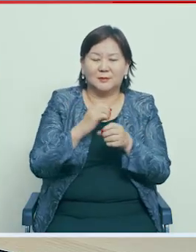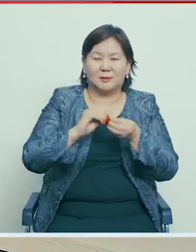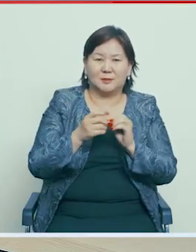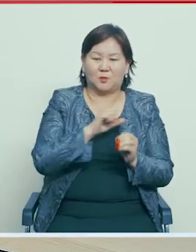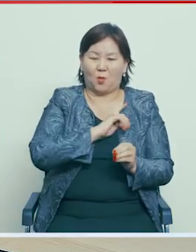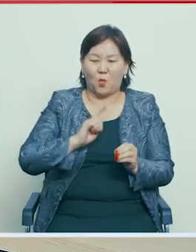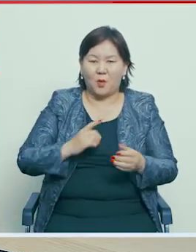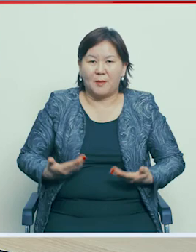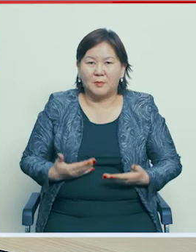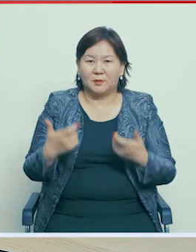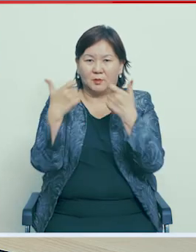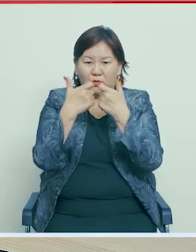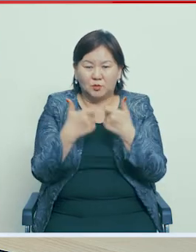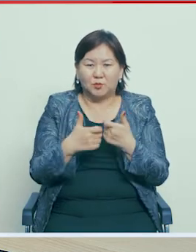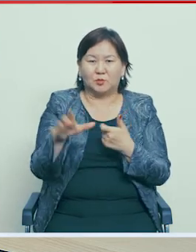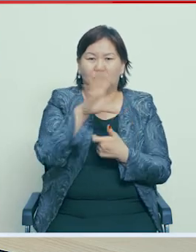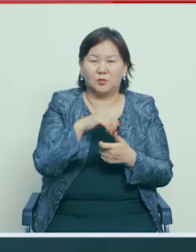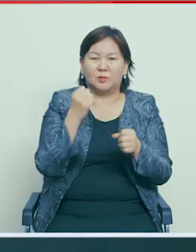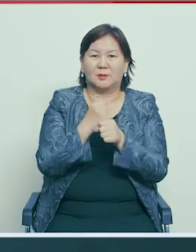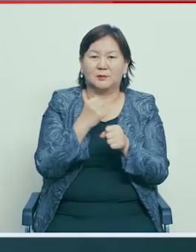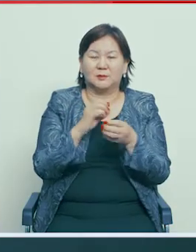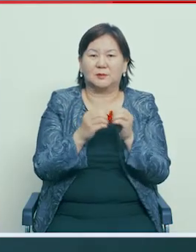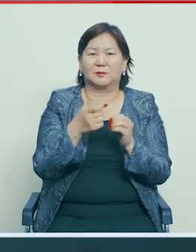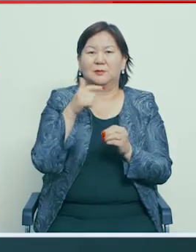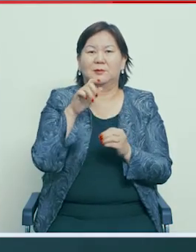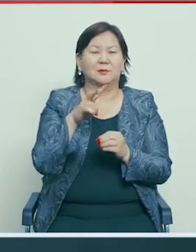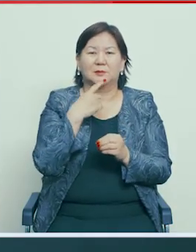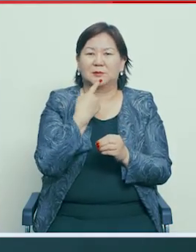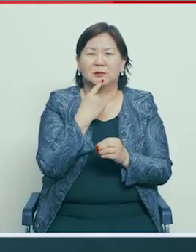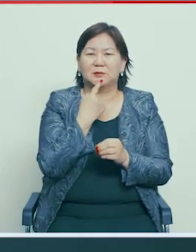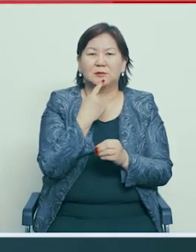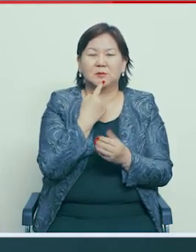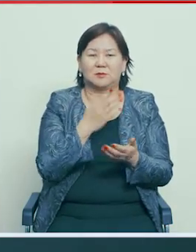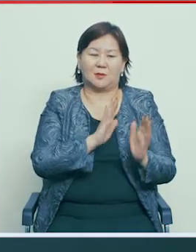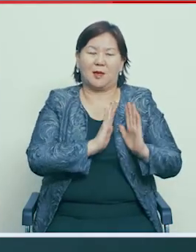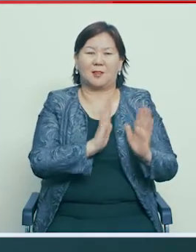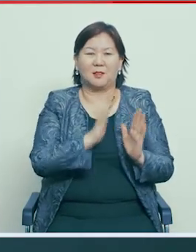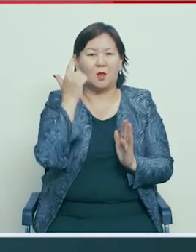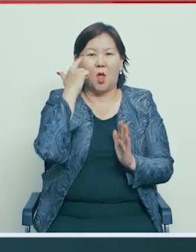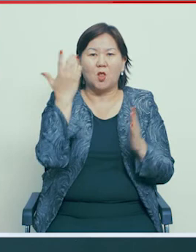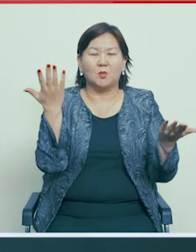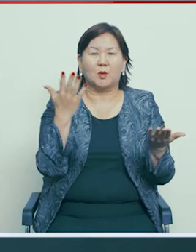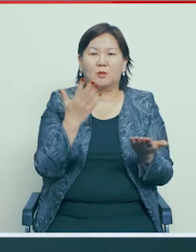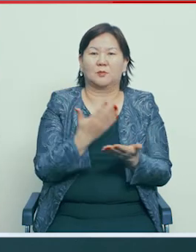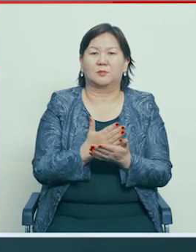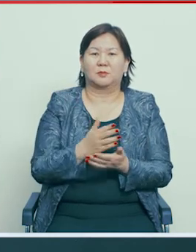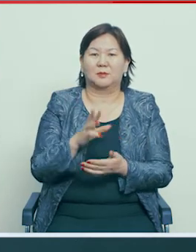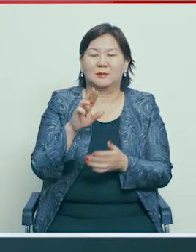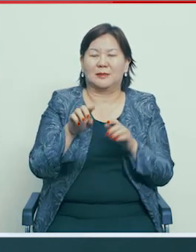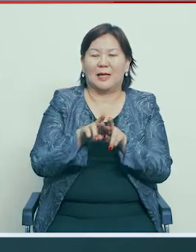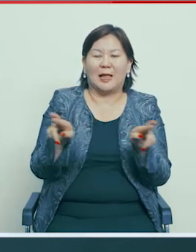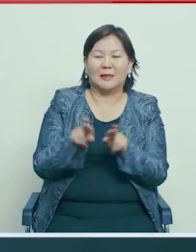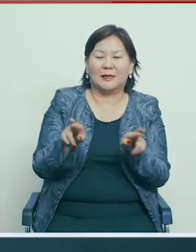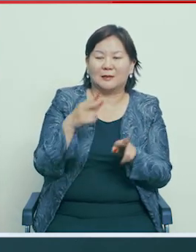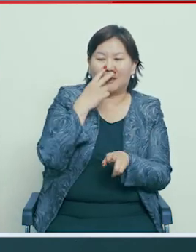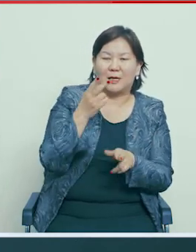амьдралыг зохицуулна. Бүх юмаа л ингээл хийх гээл зүтгэдэг. Гэтэл бол ерөөсөө маш хэцүү. Ерөөсөө хандлага ойлголт гэж юу ч байхгүй байна. Ялгаатай гэж хамгийн